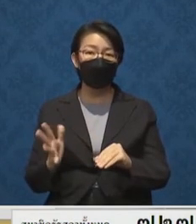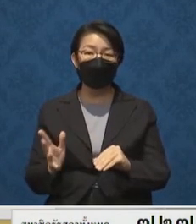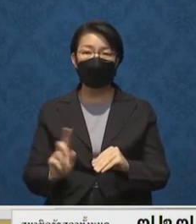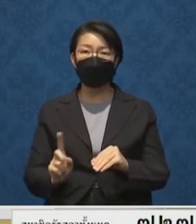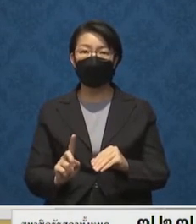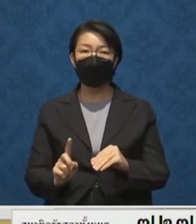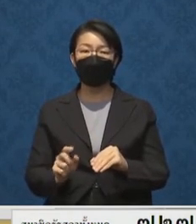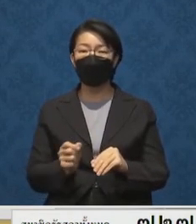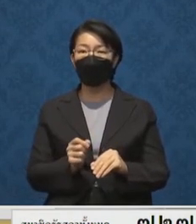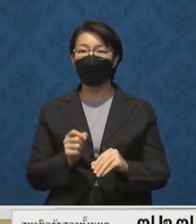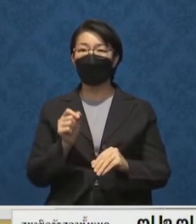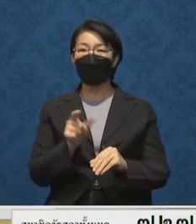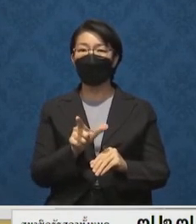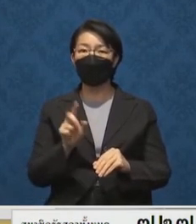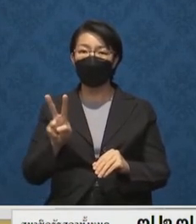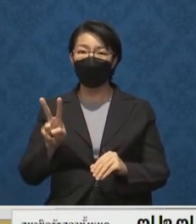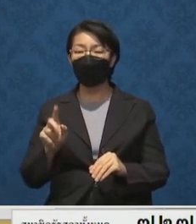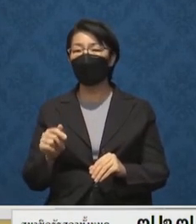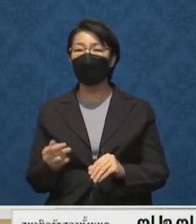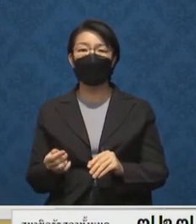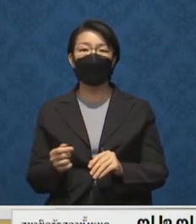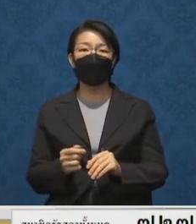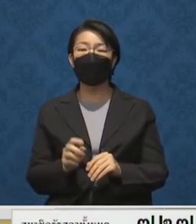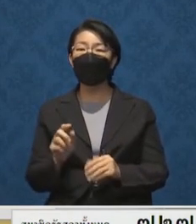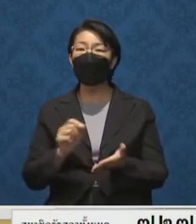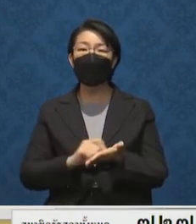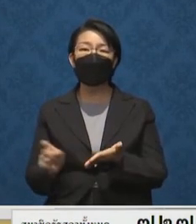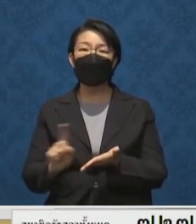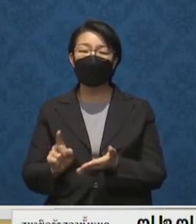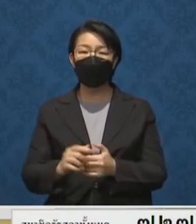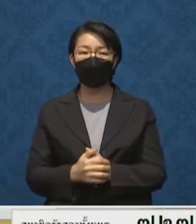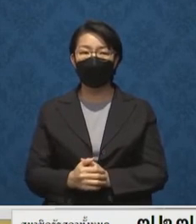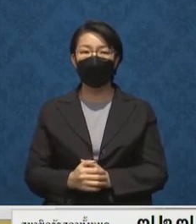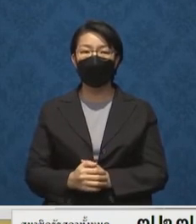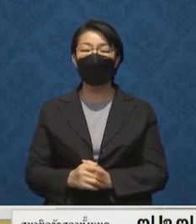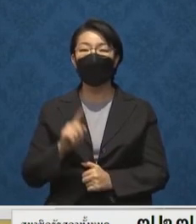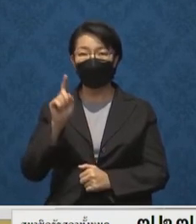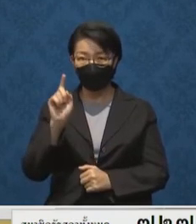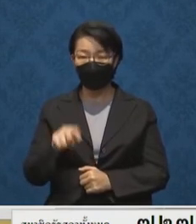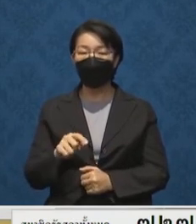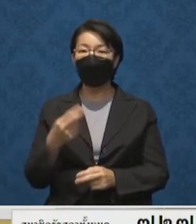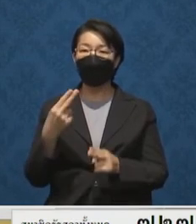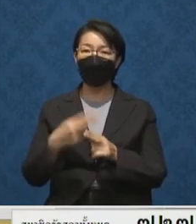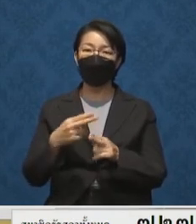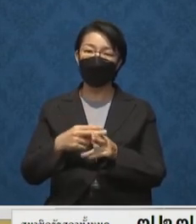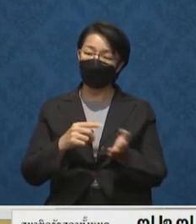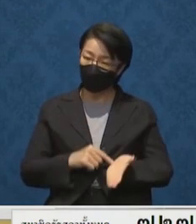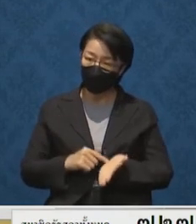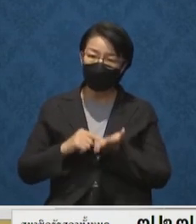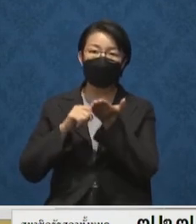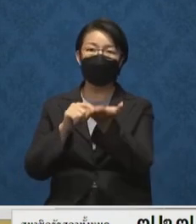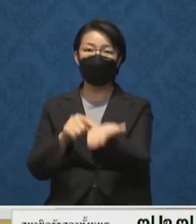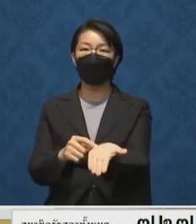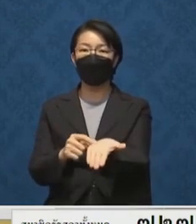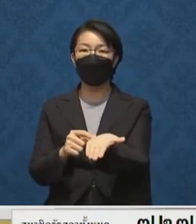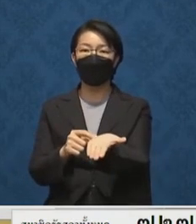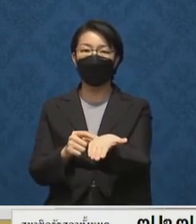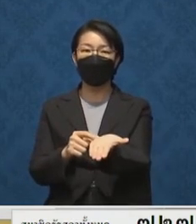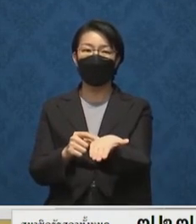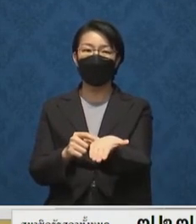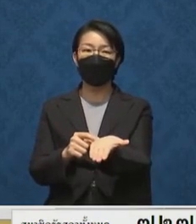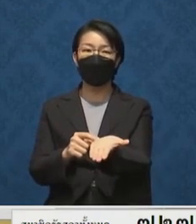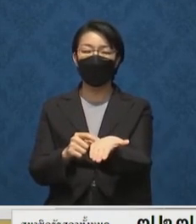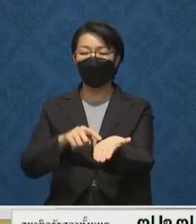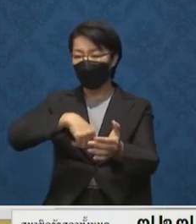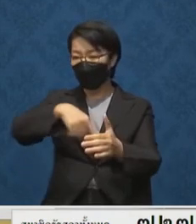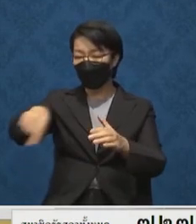ให้ยกเว้นวัก 2วัก 2 เขีนไ้ครับคือต้องเสนอชื่อครับที่ในตัภพุ